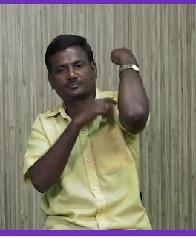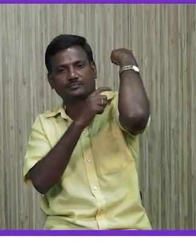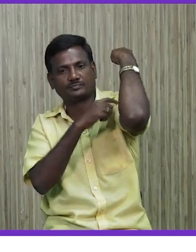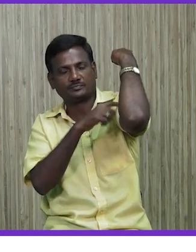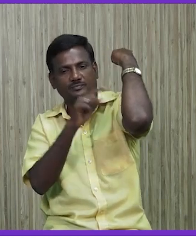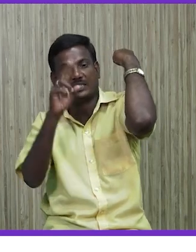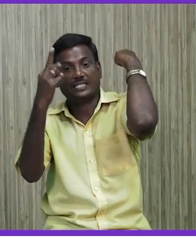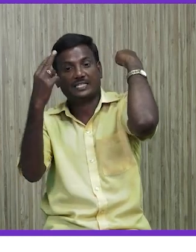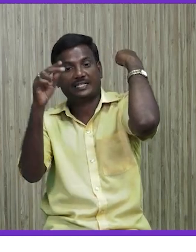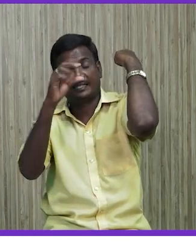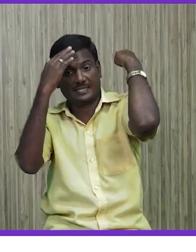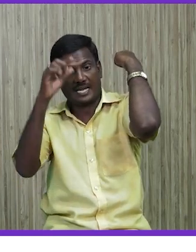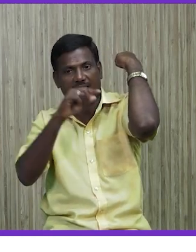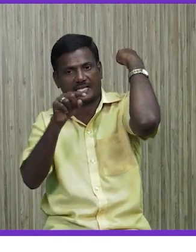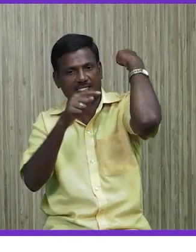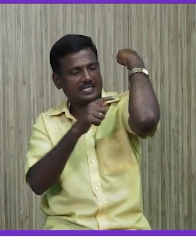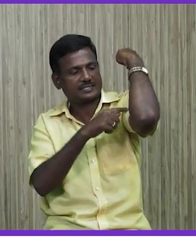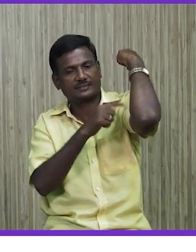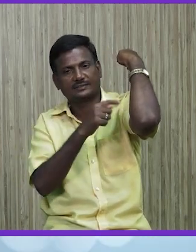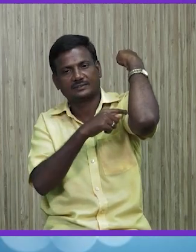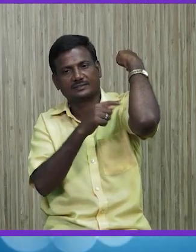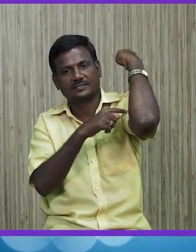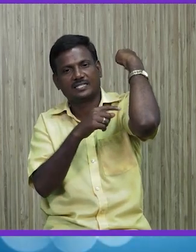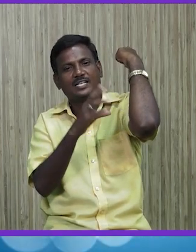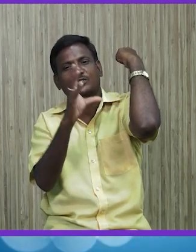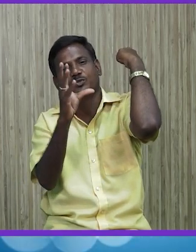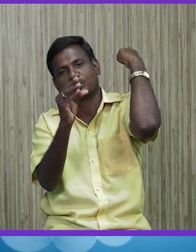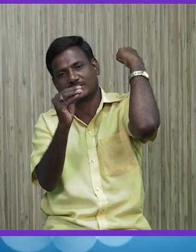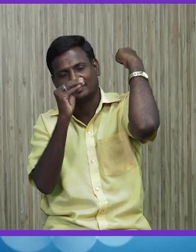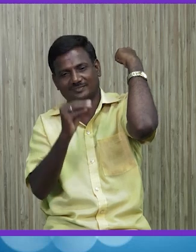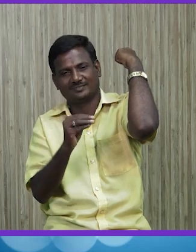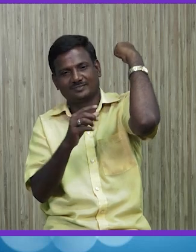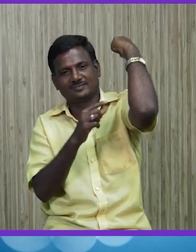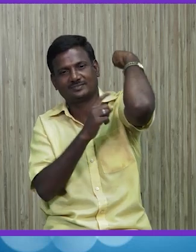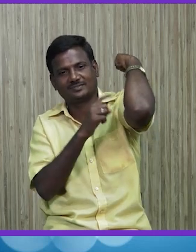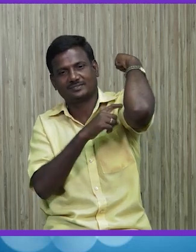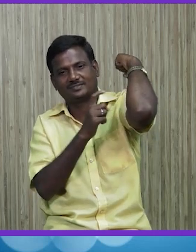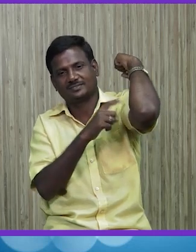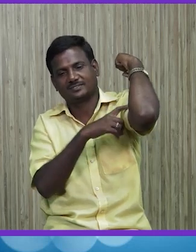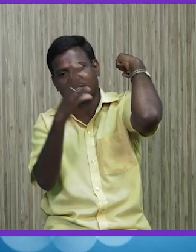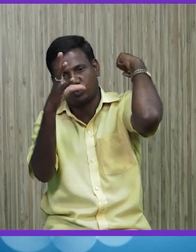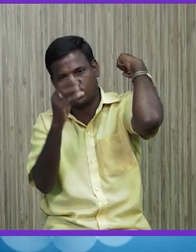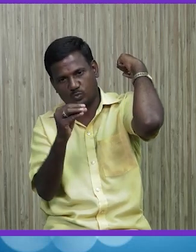இருதலை தசை ஆனது சுருங்குகிறது. இது சுறுங்கு